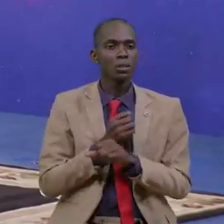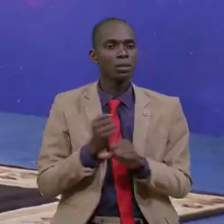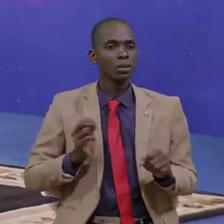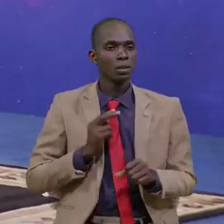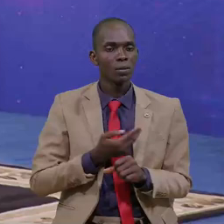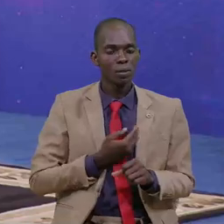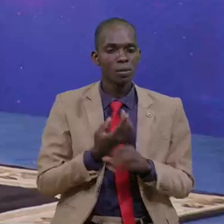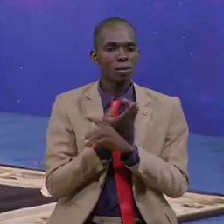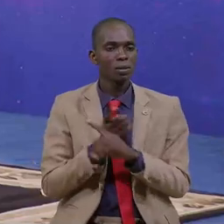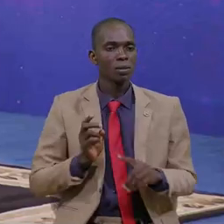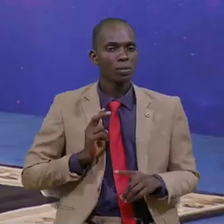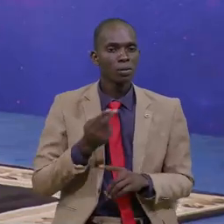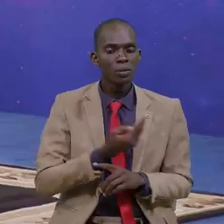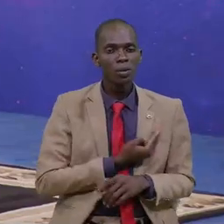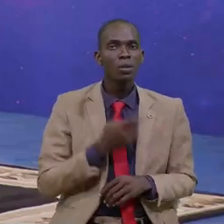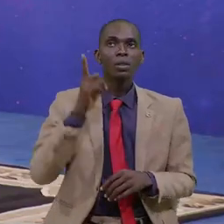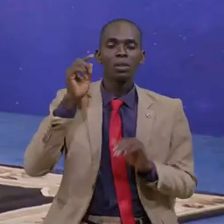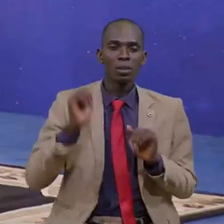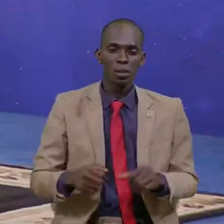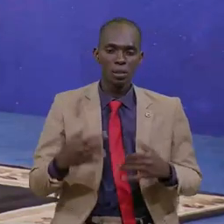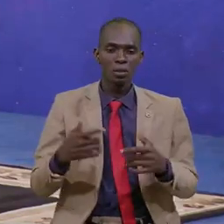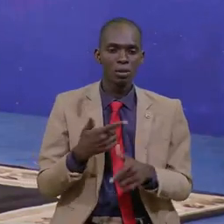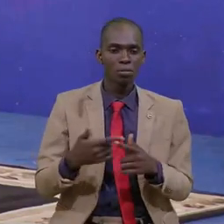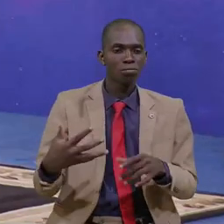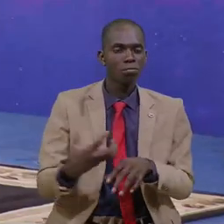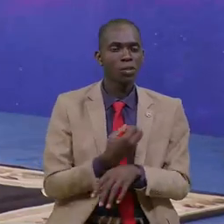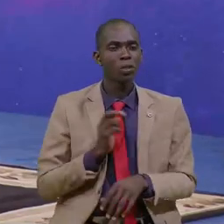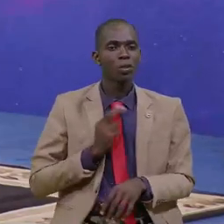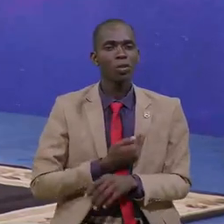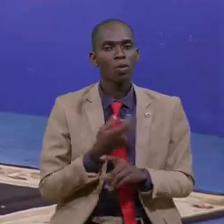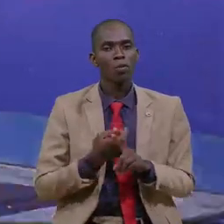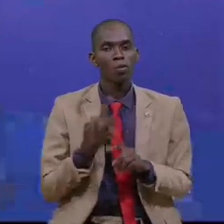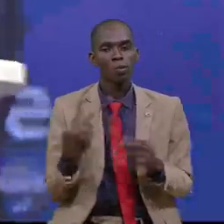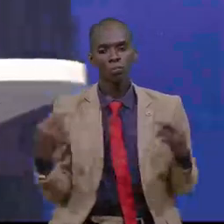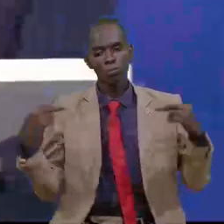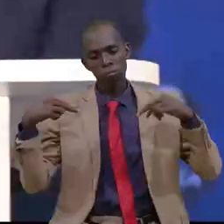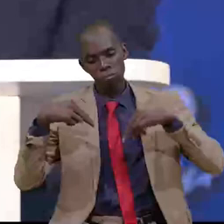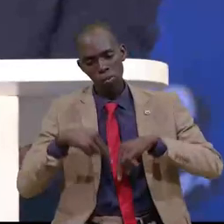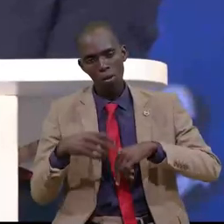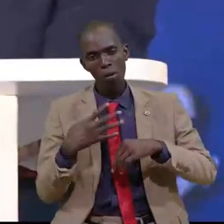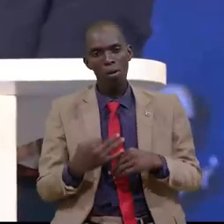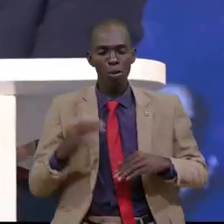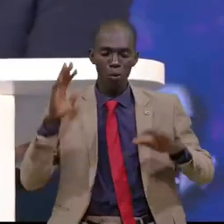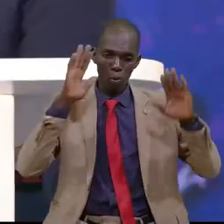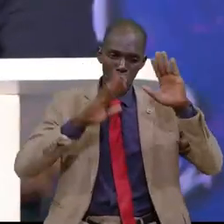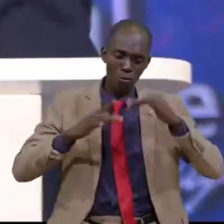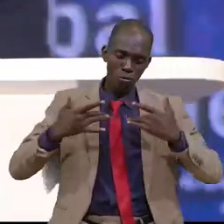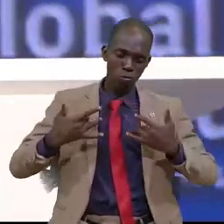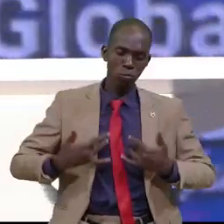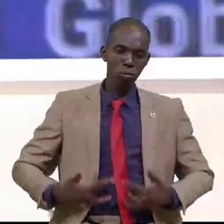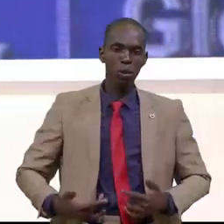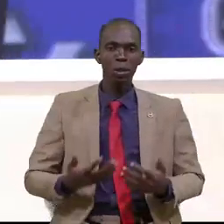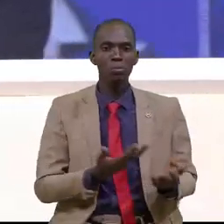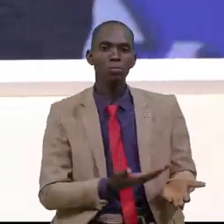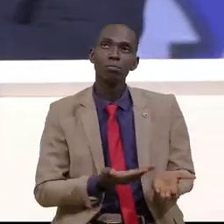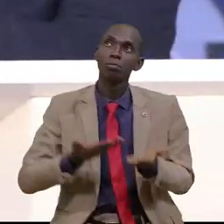nous délivrer, pour qu'il puisse nous faire passer de la vallée du désespoir et nous